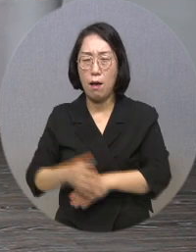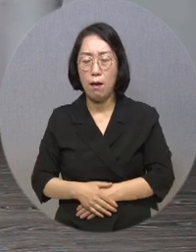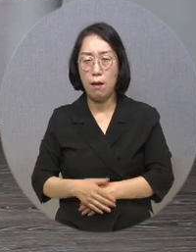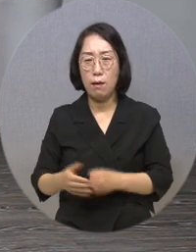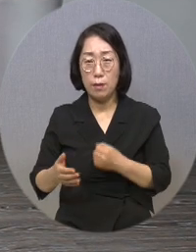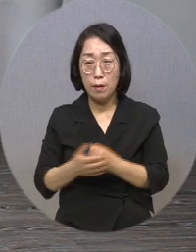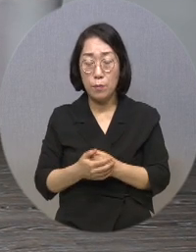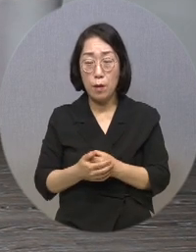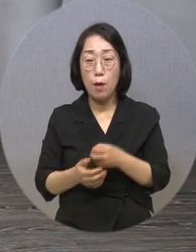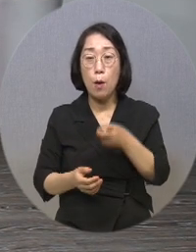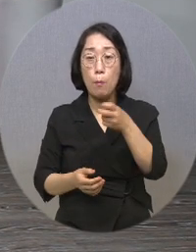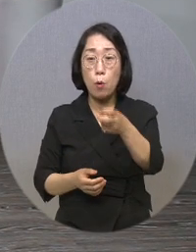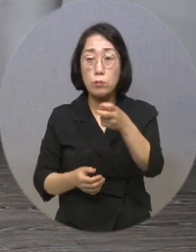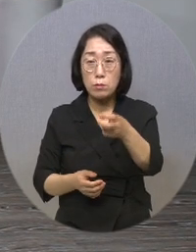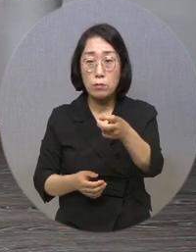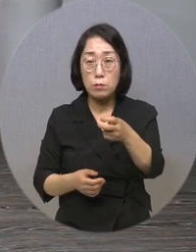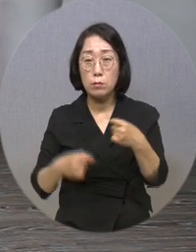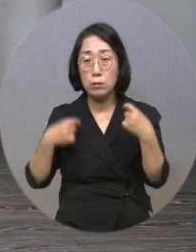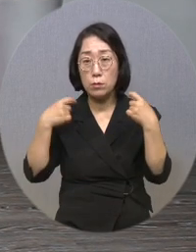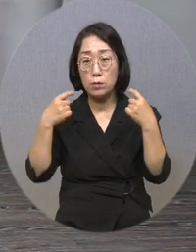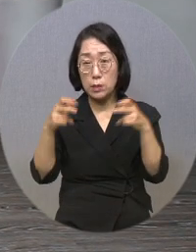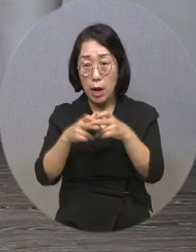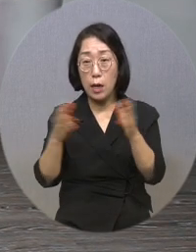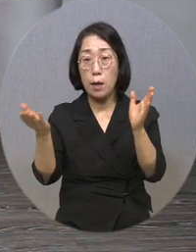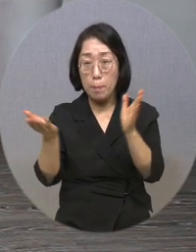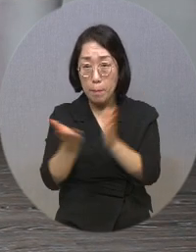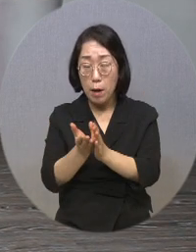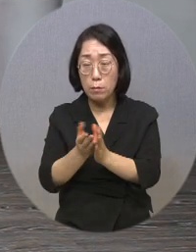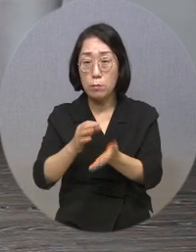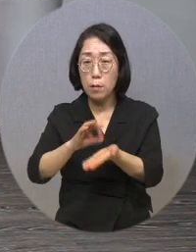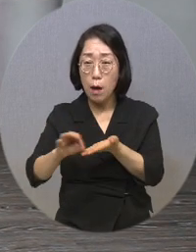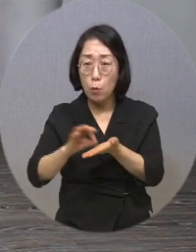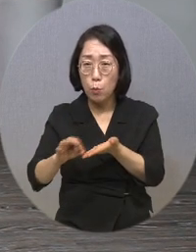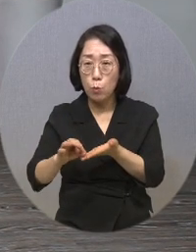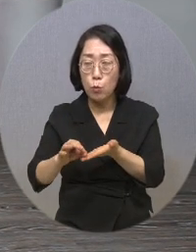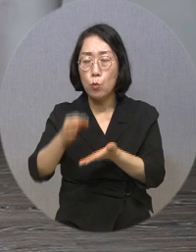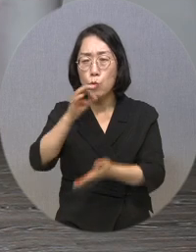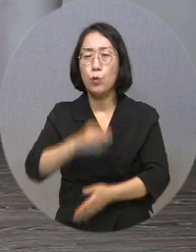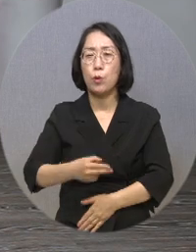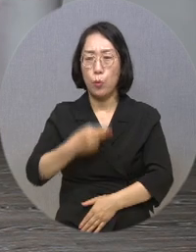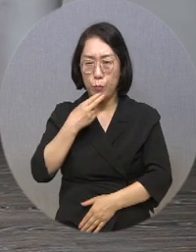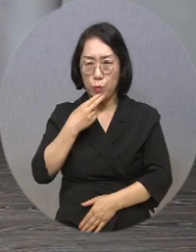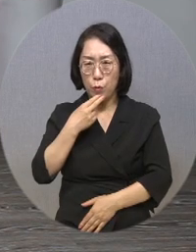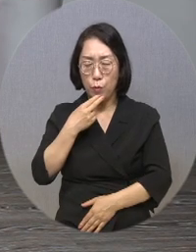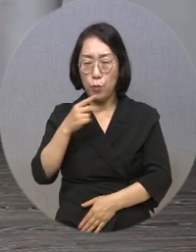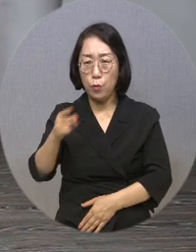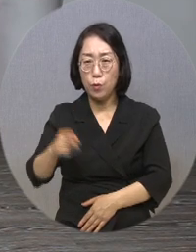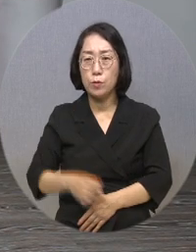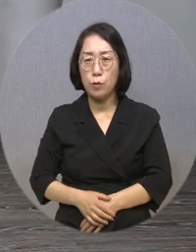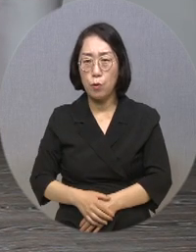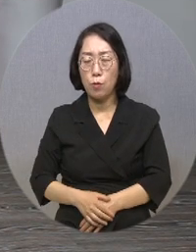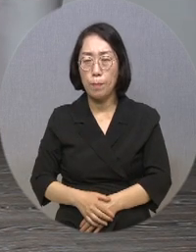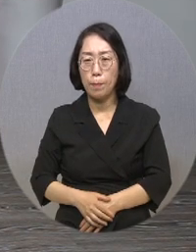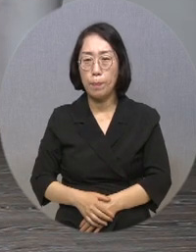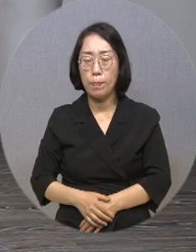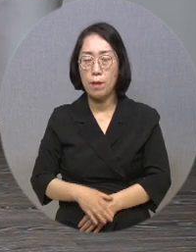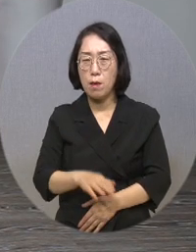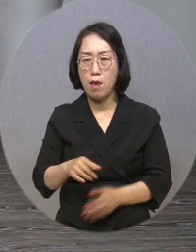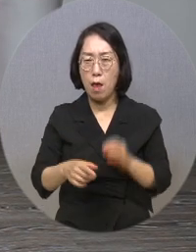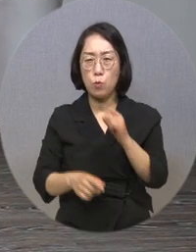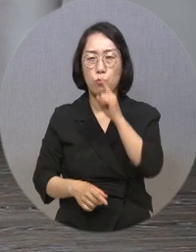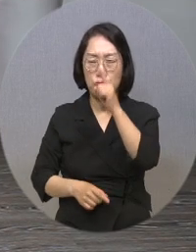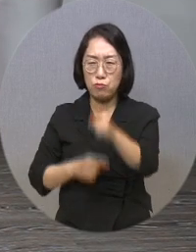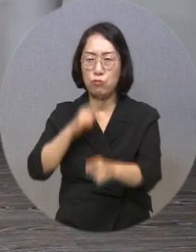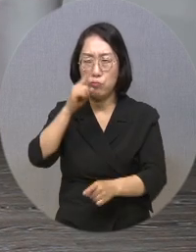저상버스를 도입한 이유가 하나도 없는 것이죠. 그래서 저는 그 당시에 강하게 그 건설교통국장한테 요구하고 행정감사 때